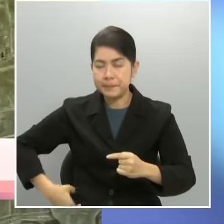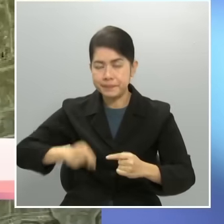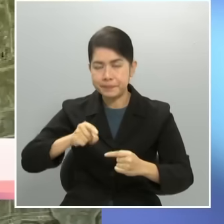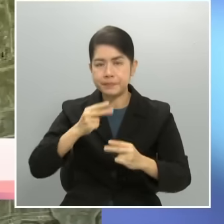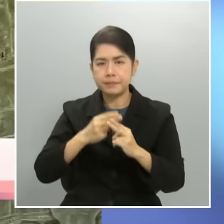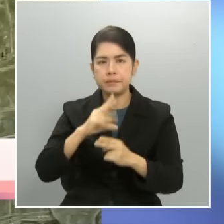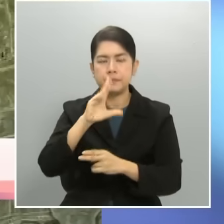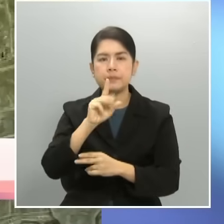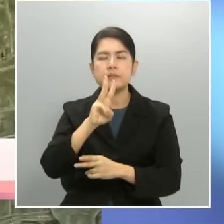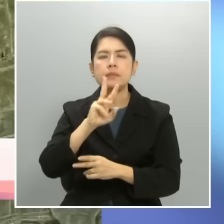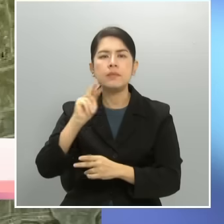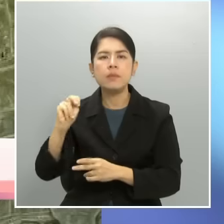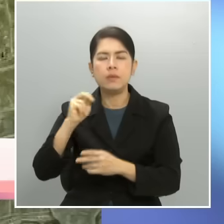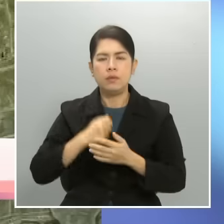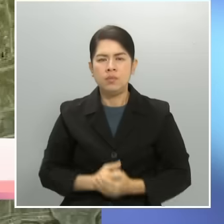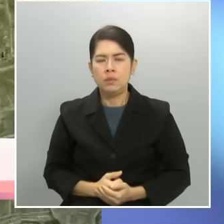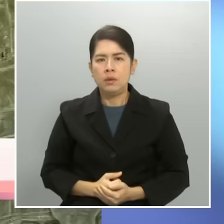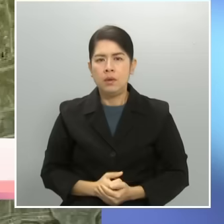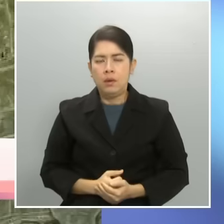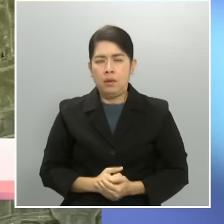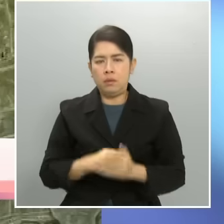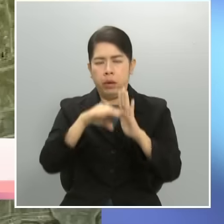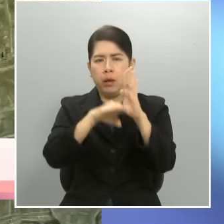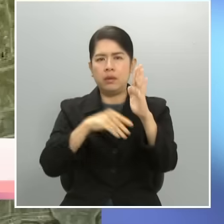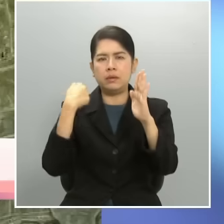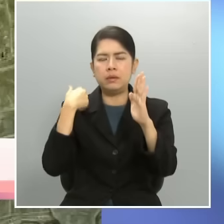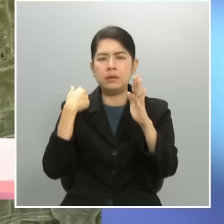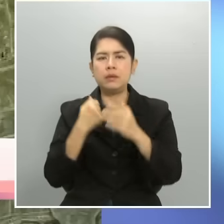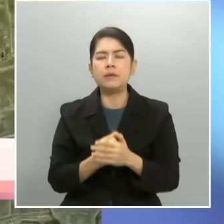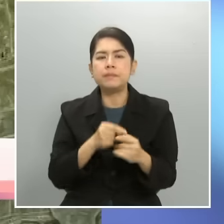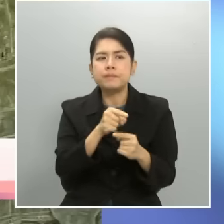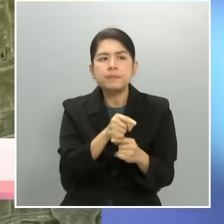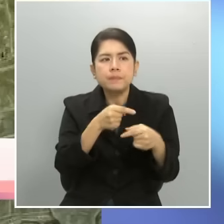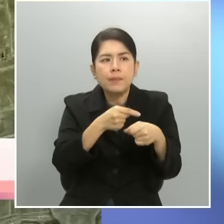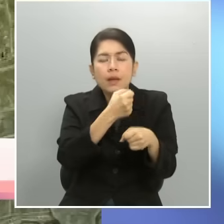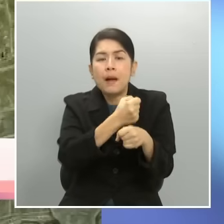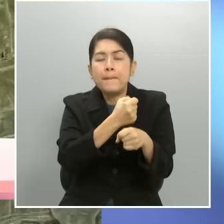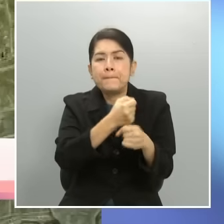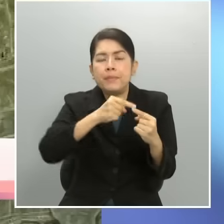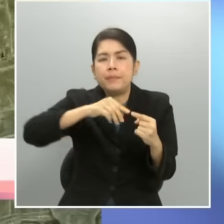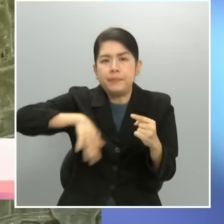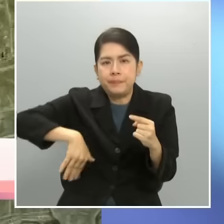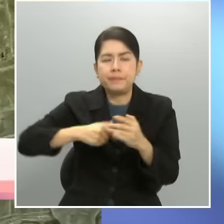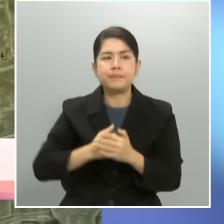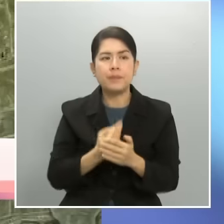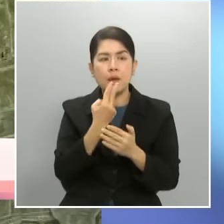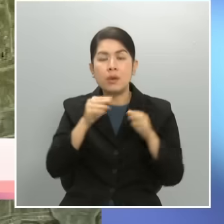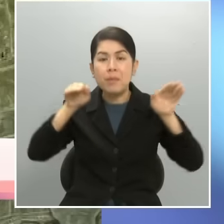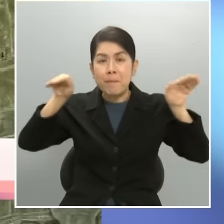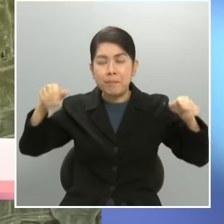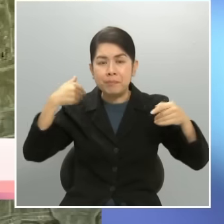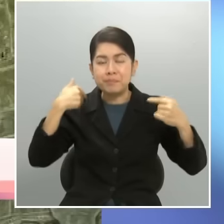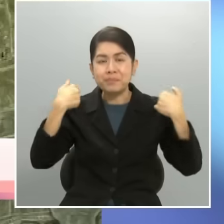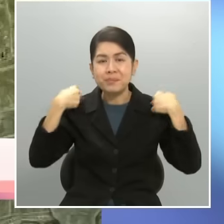ไม่ใช่สร้างในยุคนั้นพี่หมวยสร้างหลังยุคพระเจ้าชัยวรมันที่ 7แล้วก็ยังมีที่ปรากฏเป็น